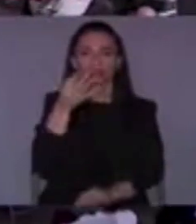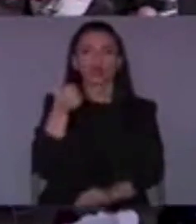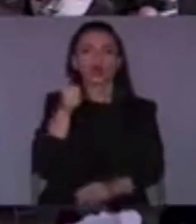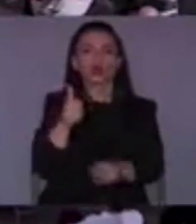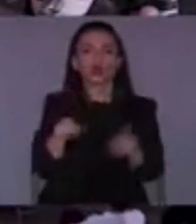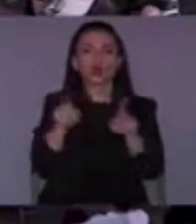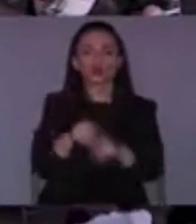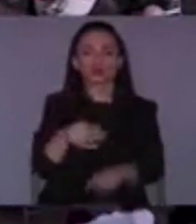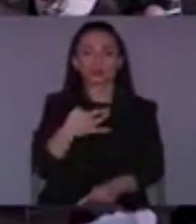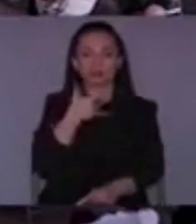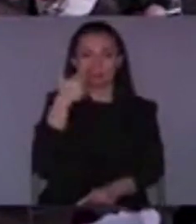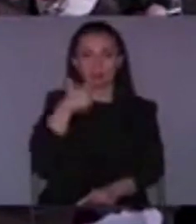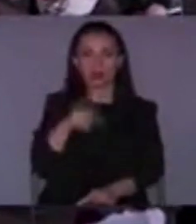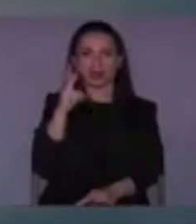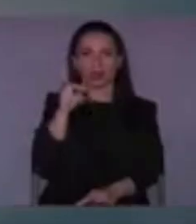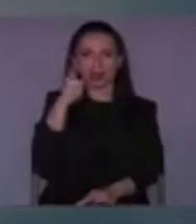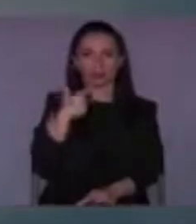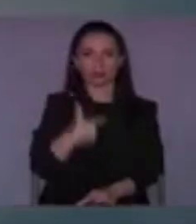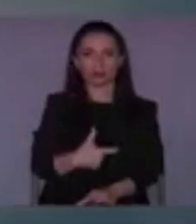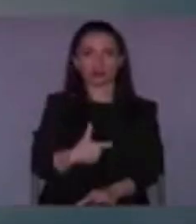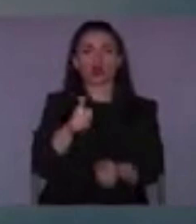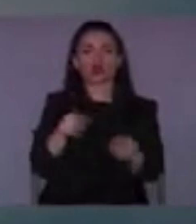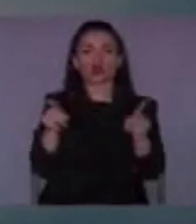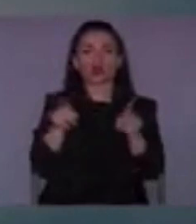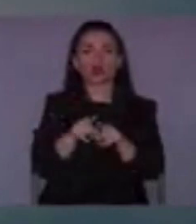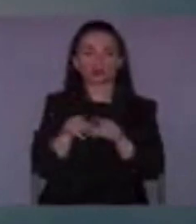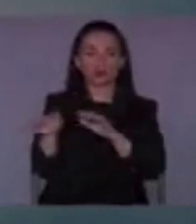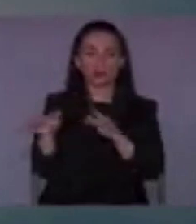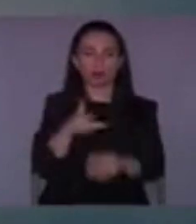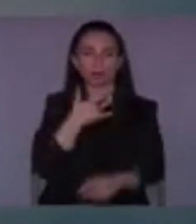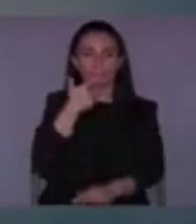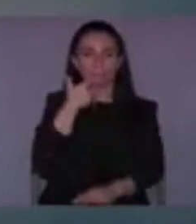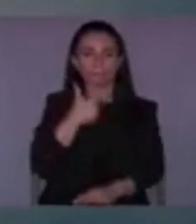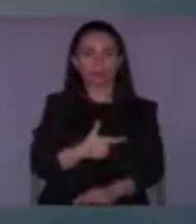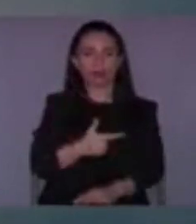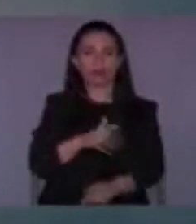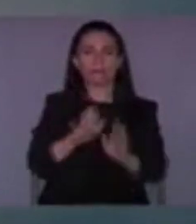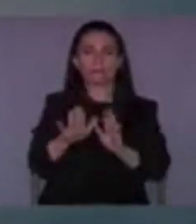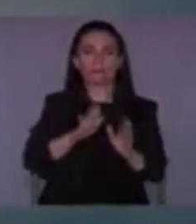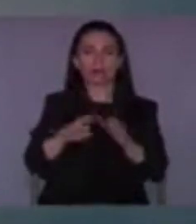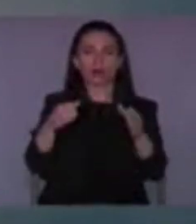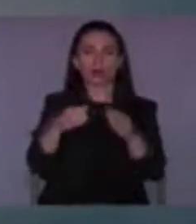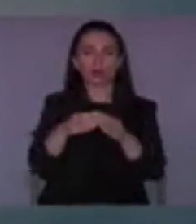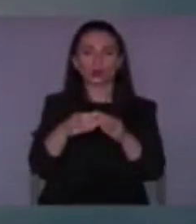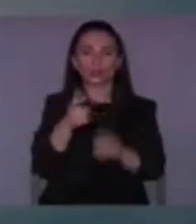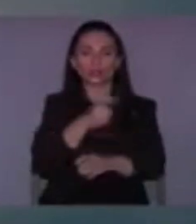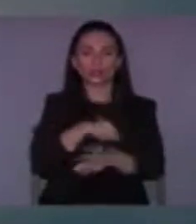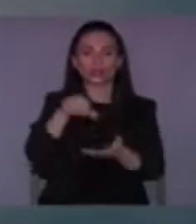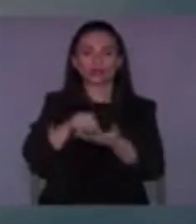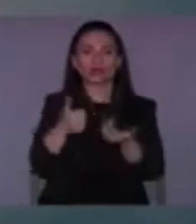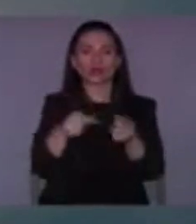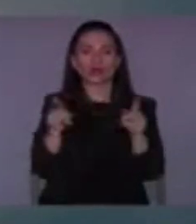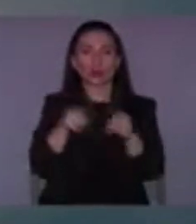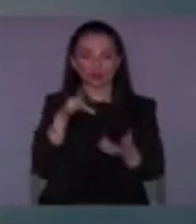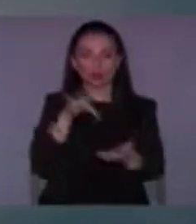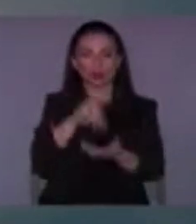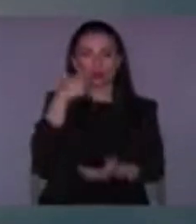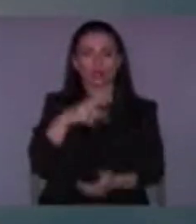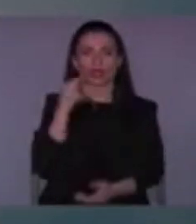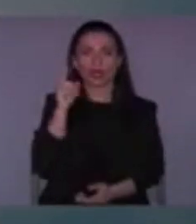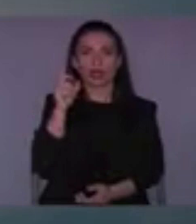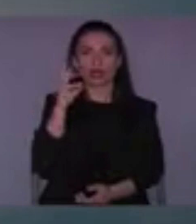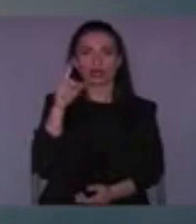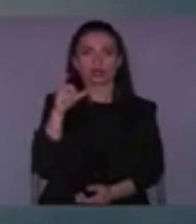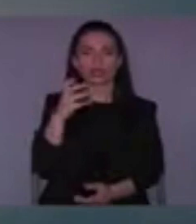როგორც მერობის კანდიდატმა, როგორც მოქმედმა მერმა, მართველი გუნდის წევრმა, როგორც მოქალაქე კახა